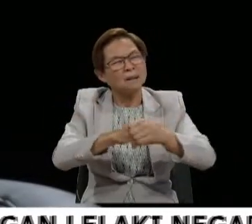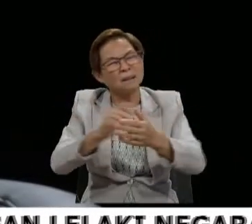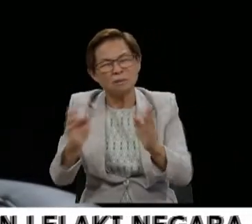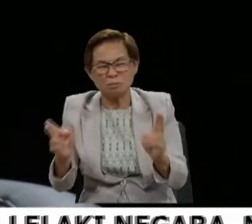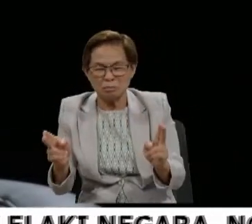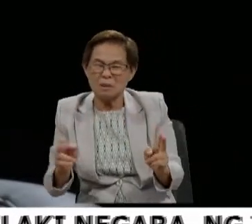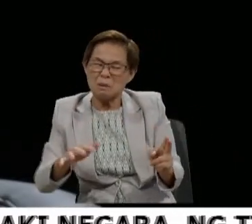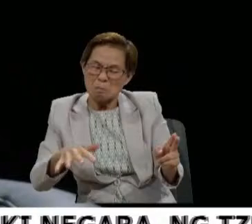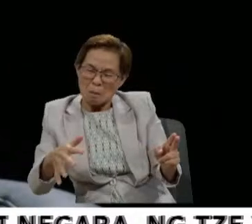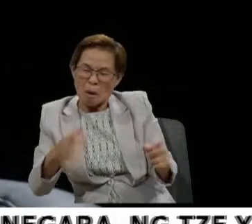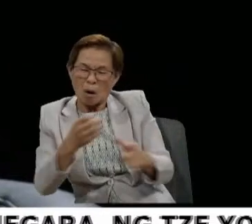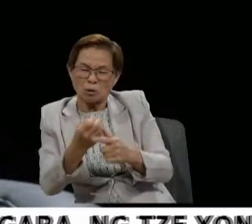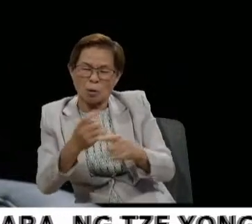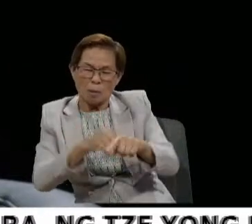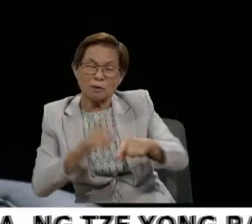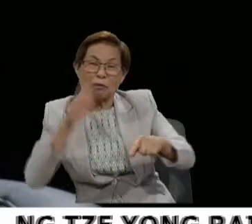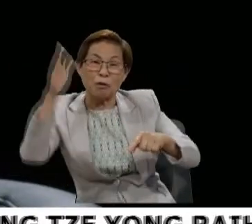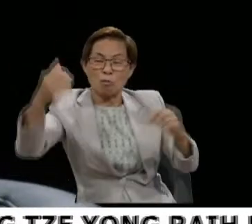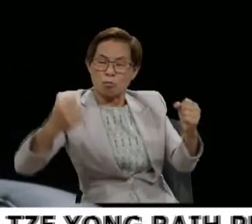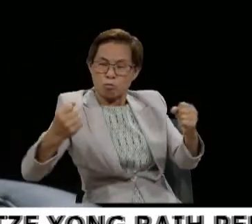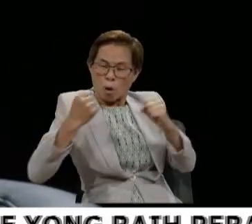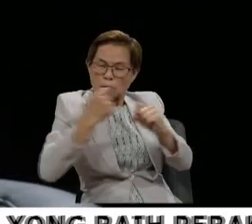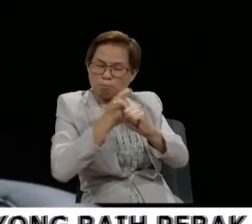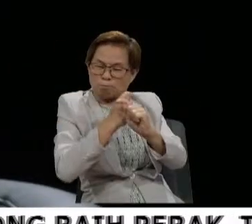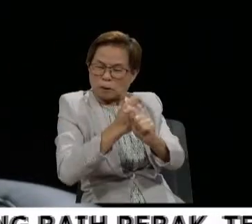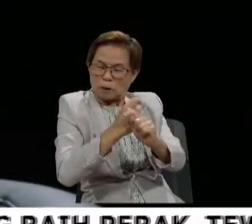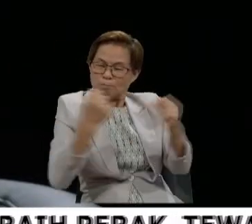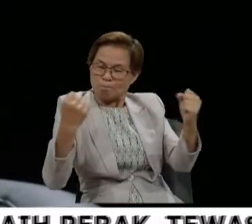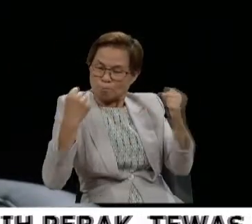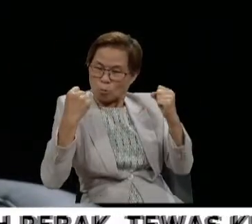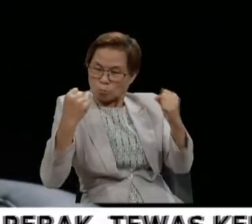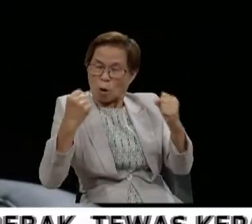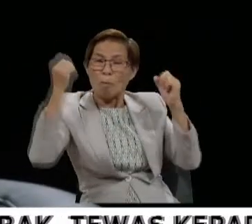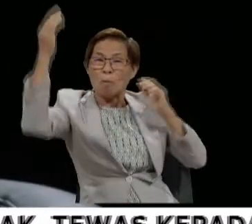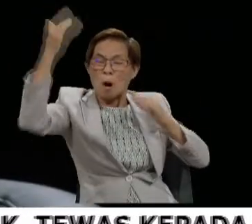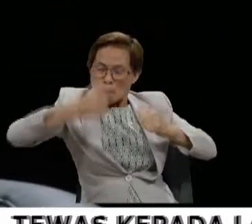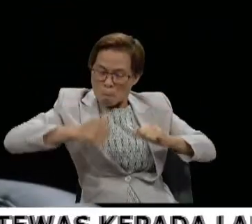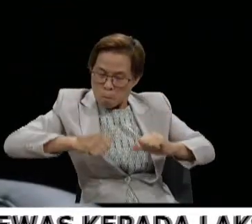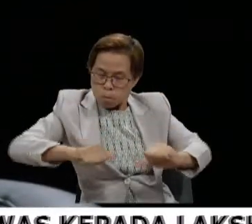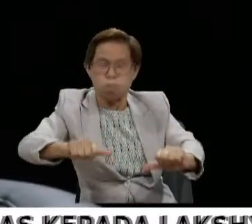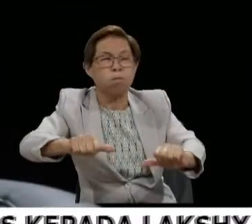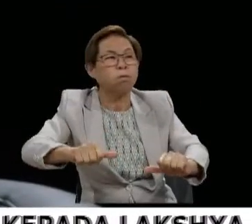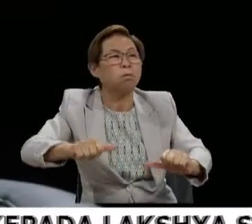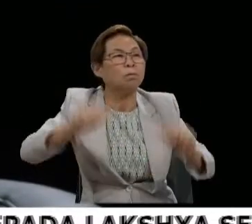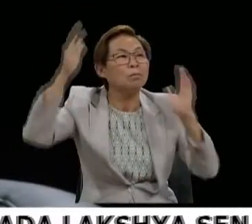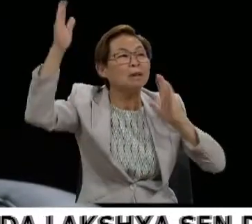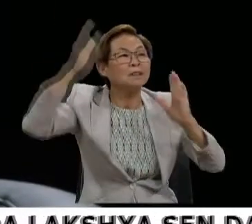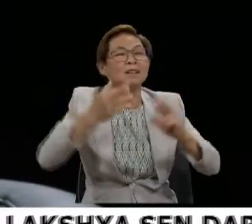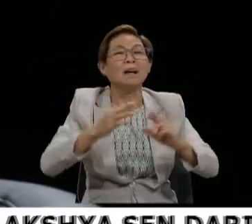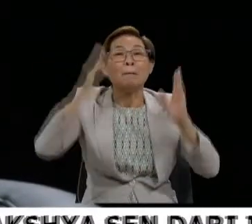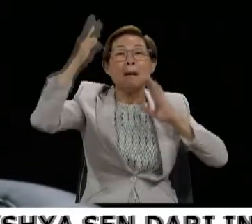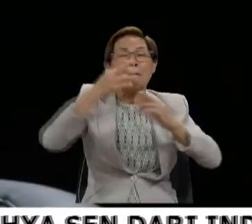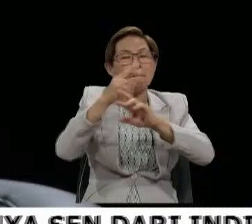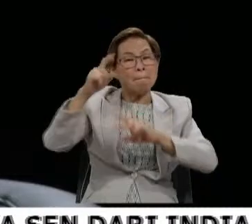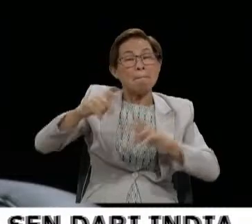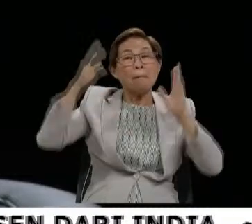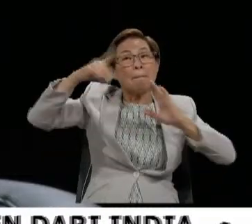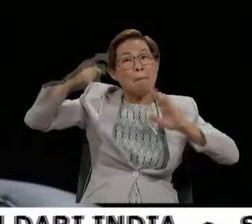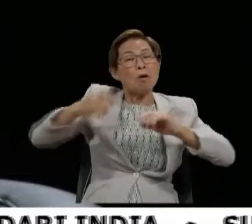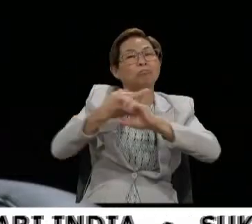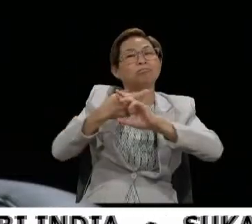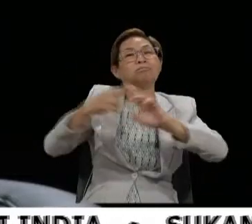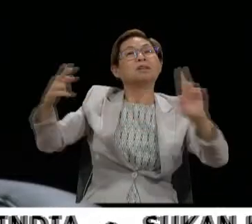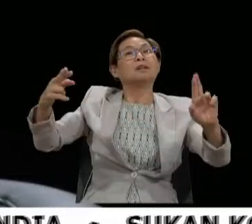kejangka masa panjang memperkukuhkan daya tahan negara er untuk mengharap yang bersedia kita kita perlu bersedia